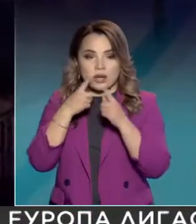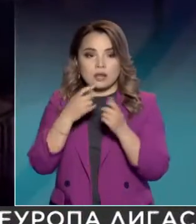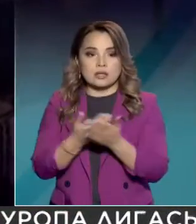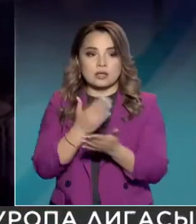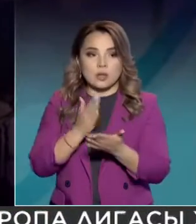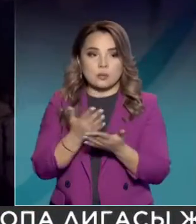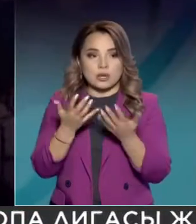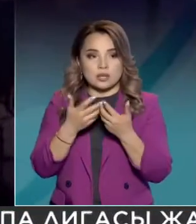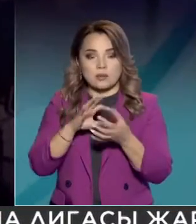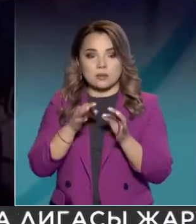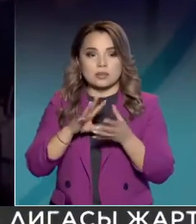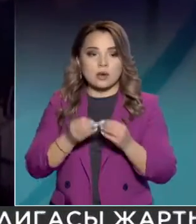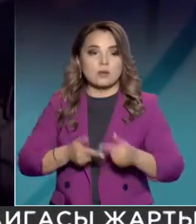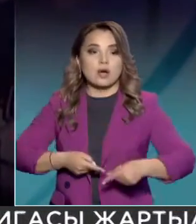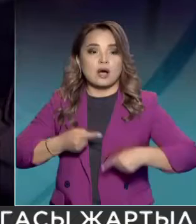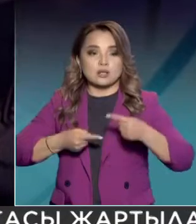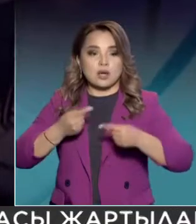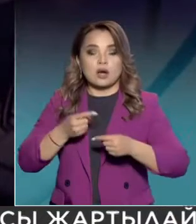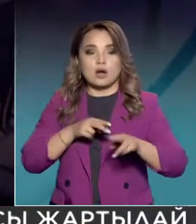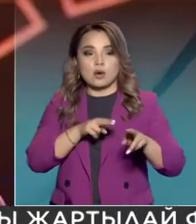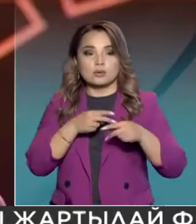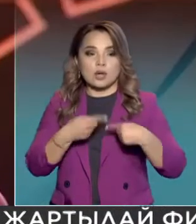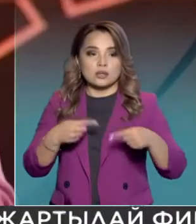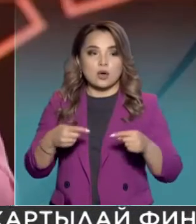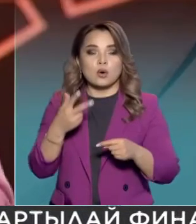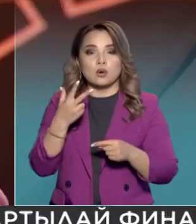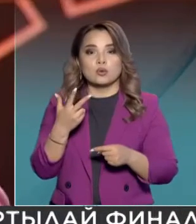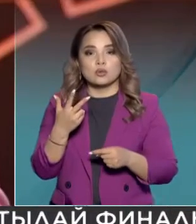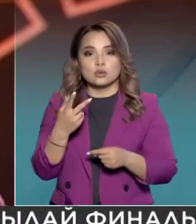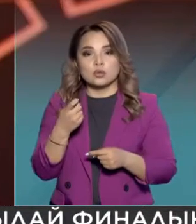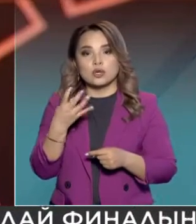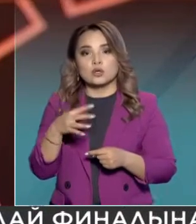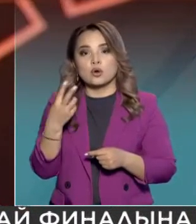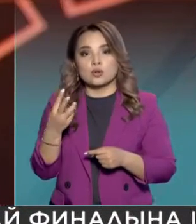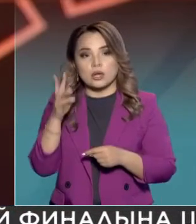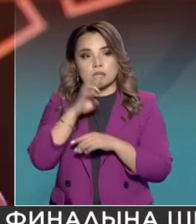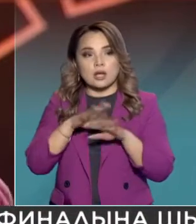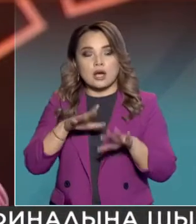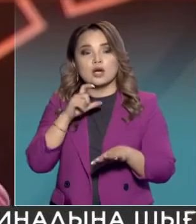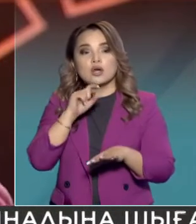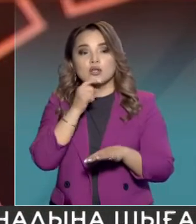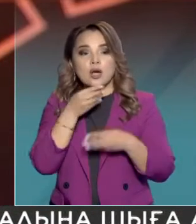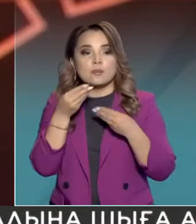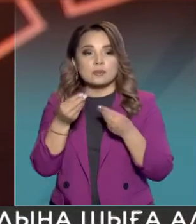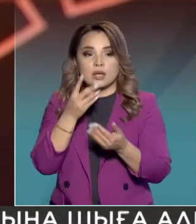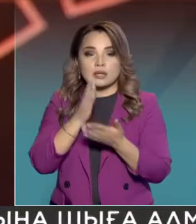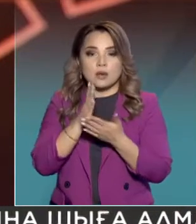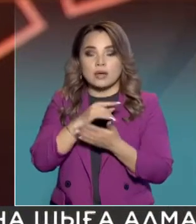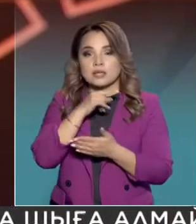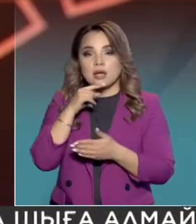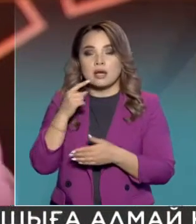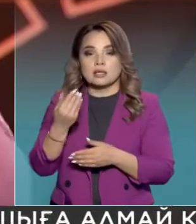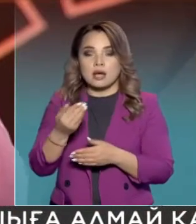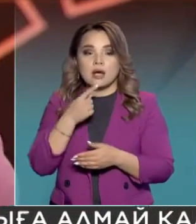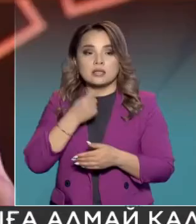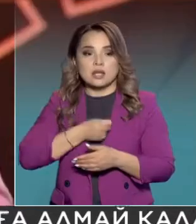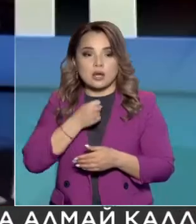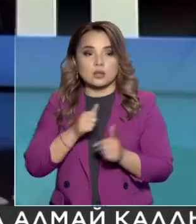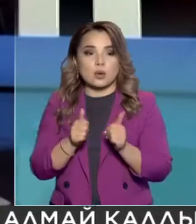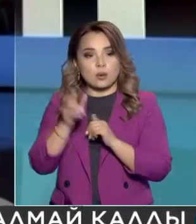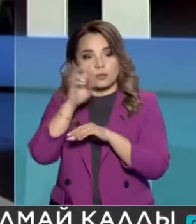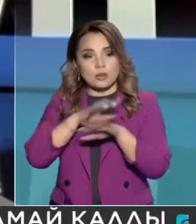Оның есебінше қарулы жанжалдар қазір 143 ел экономикасының әлсіреуіне әсер еткен. Және Ресей әскері көрші